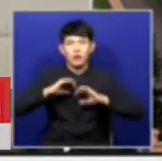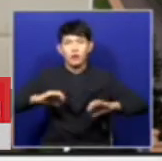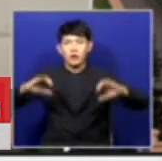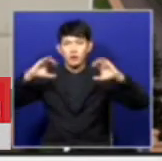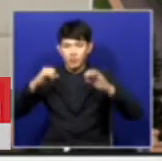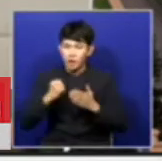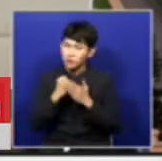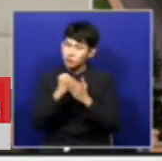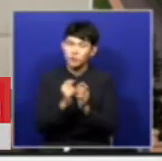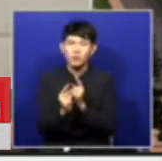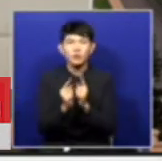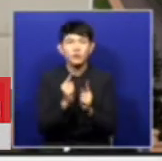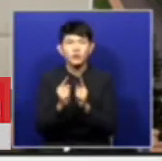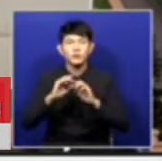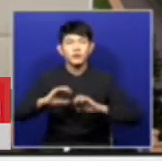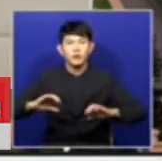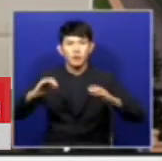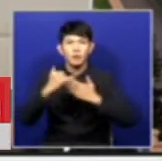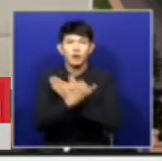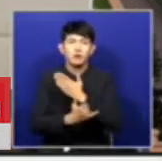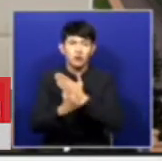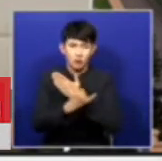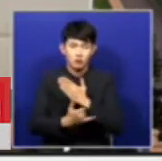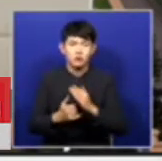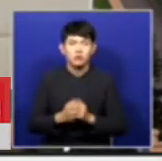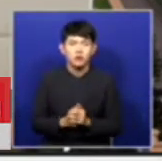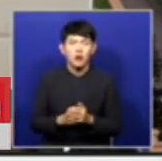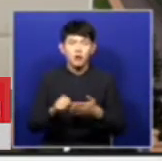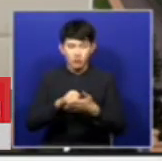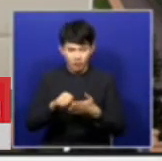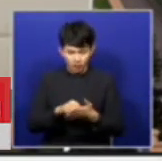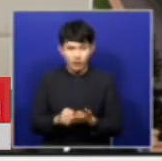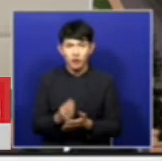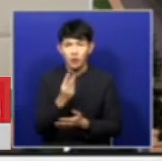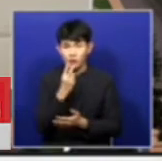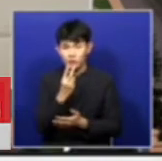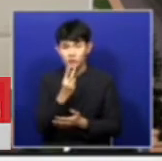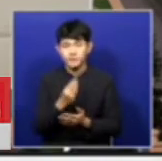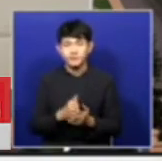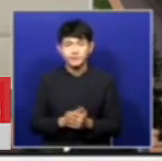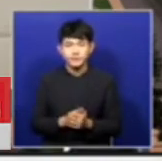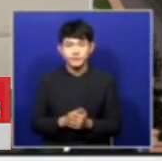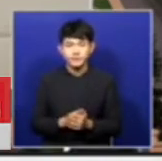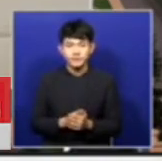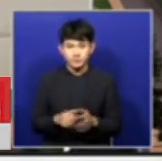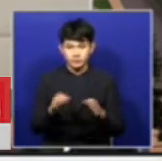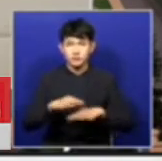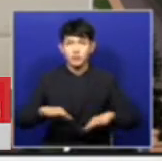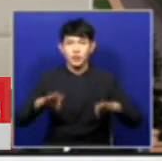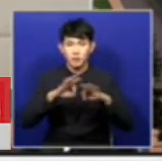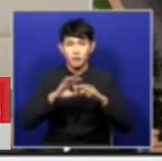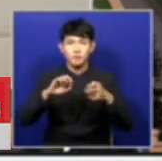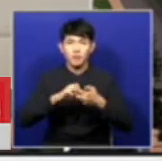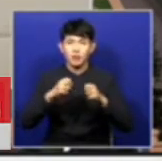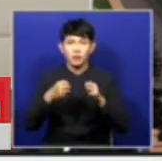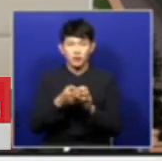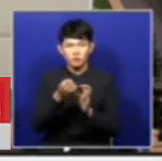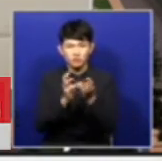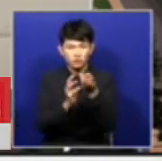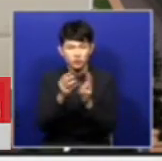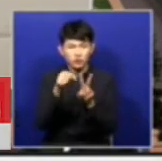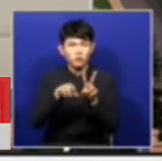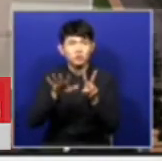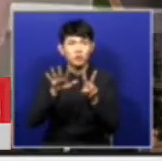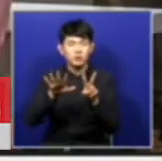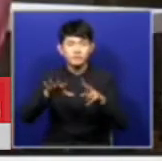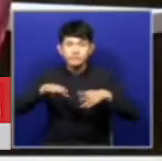เป็นสิ่งซึ่งอยากจะเห็นการแก้ไขขึ้นมานอกจากนั้นปัจจัยหลักอีกอย่างหนึ่งที่ทำให้เกิดปัญหาฝุ่น PM 2.5 นั่นย